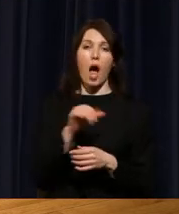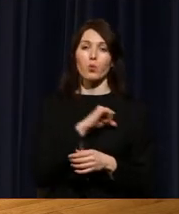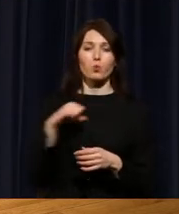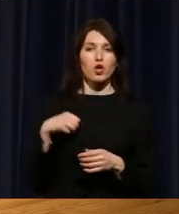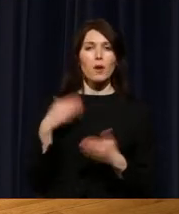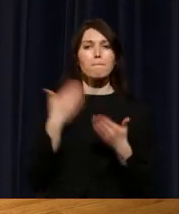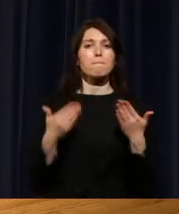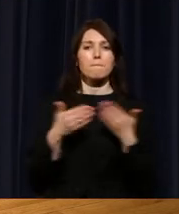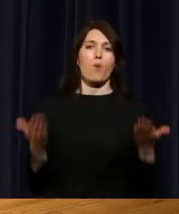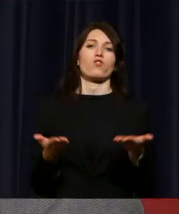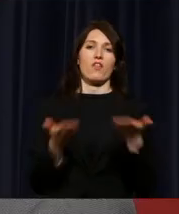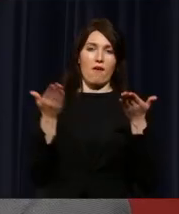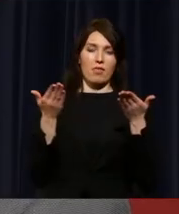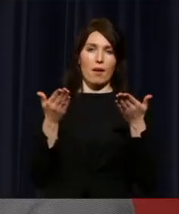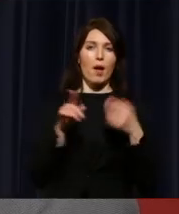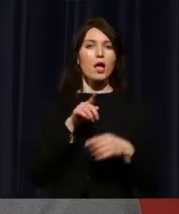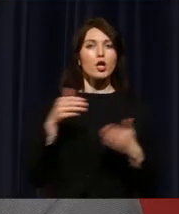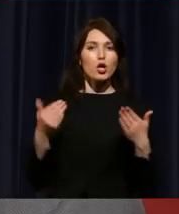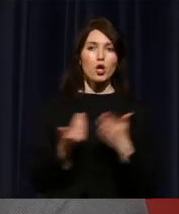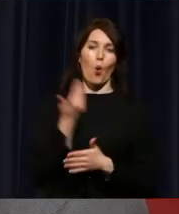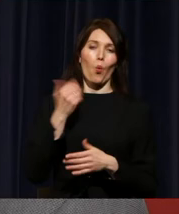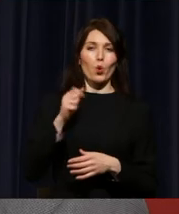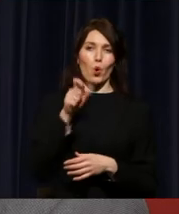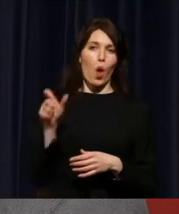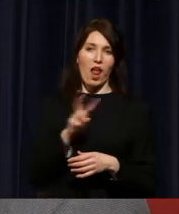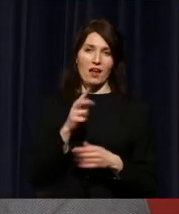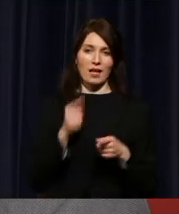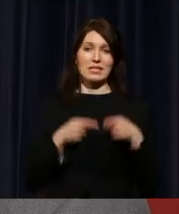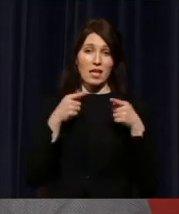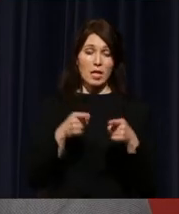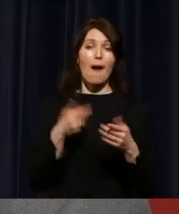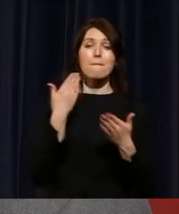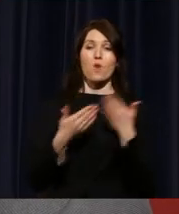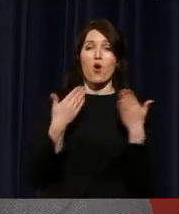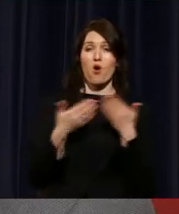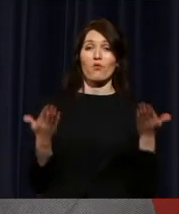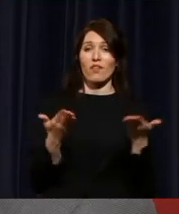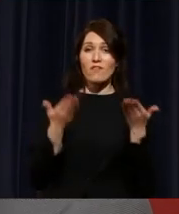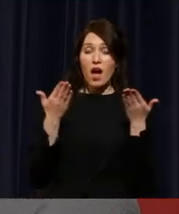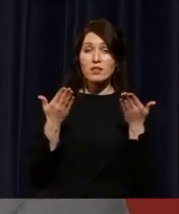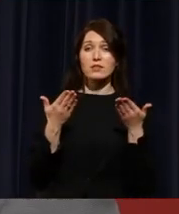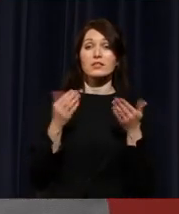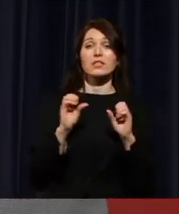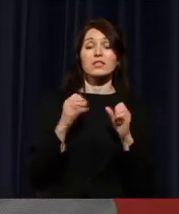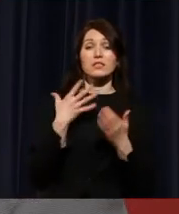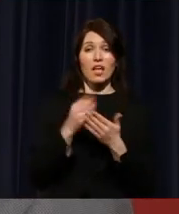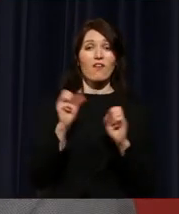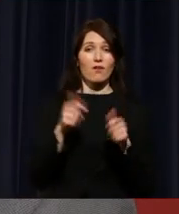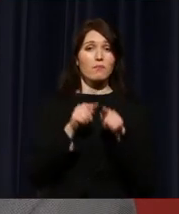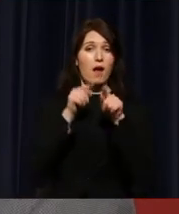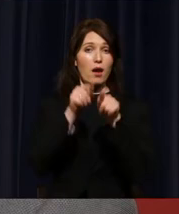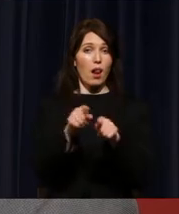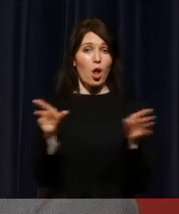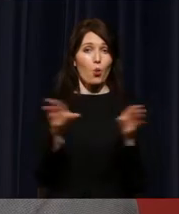jābūt jaunajiem kolēģiem, kuri iestājās. Motivācija savā veidā iet paralēli kopā